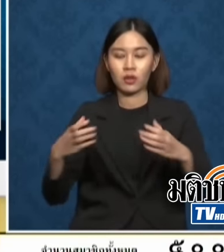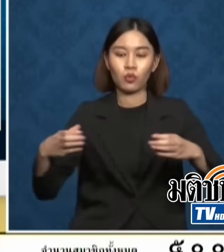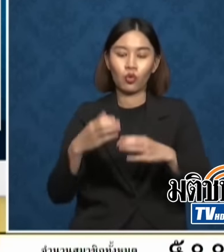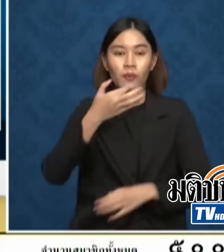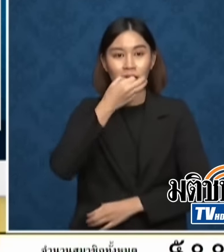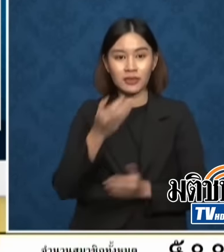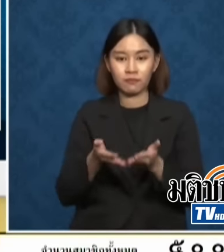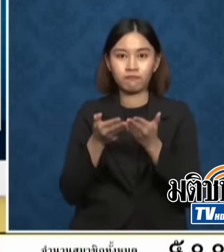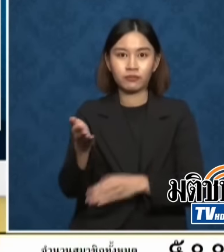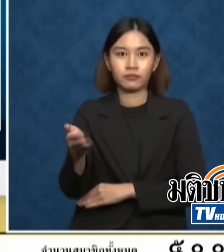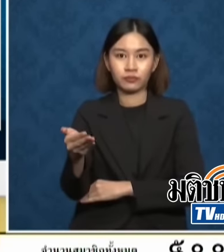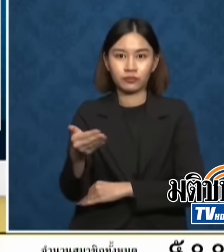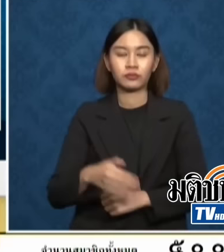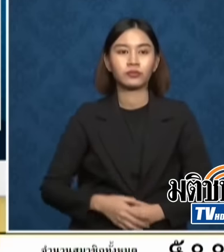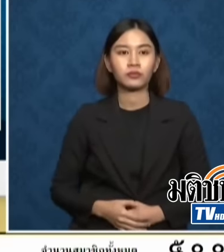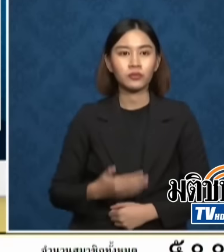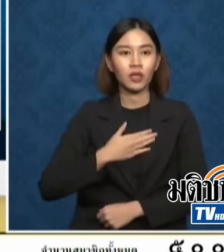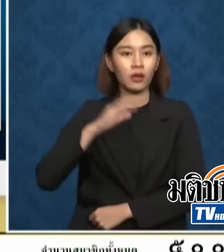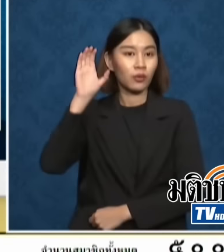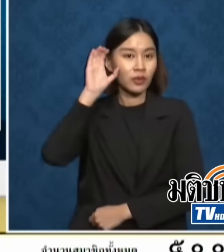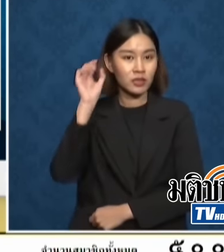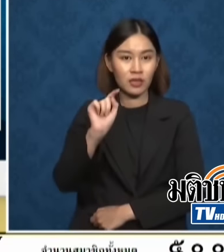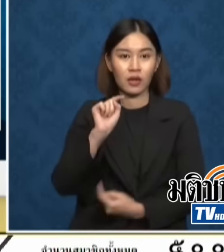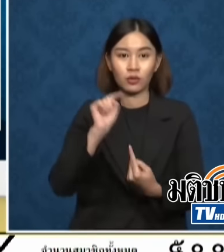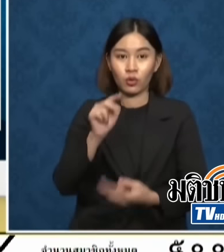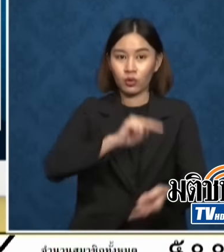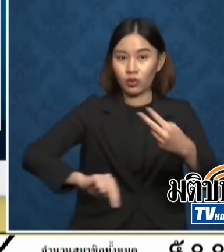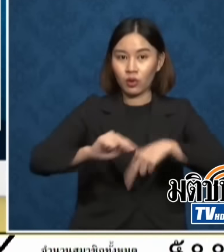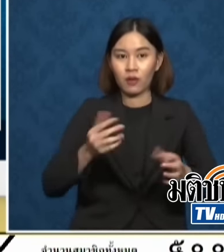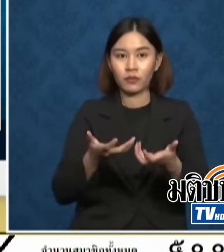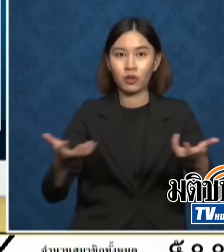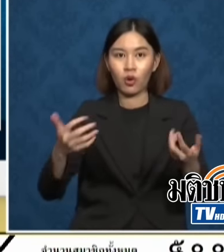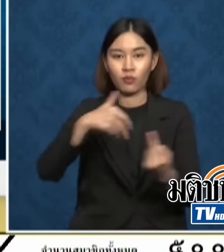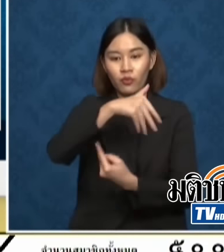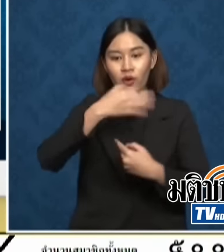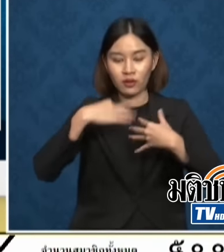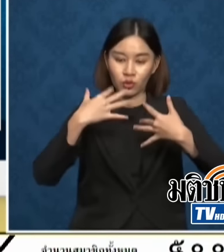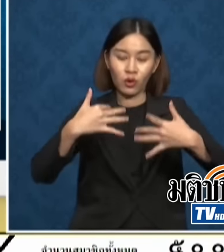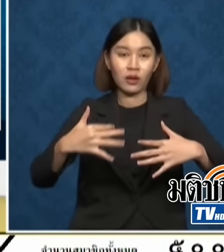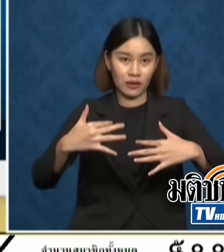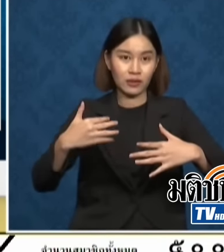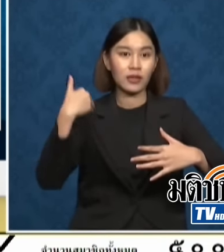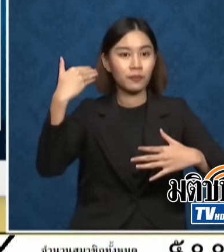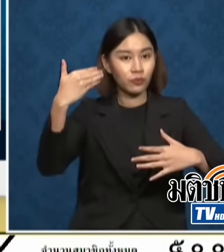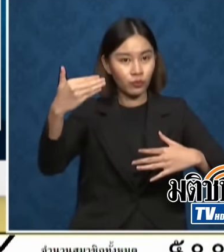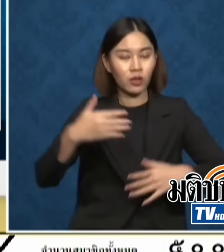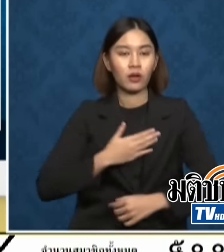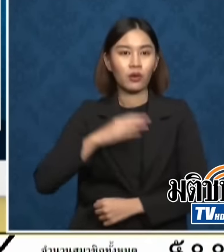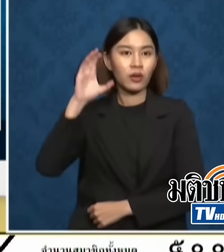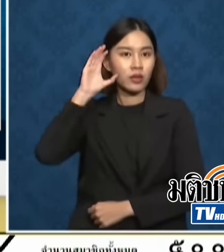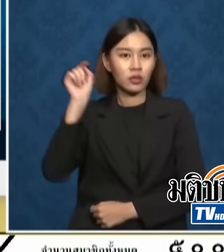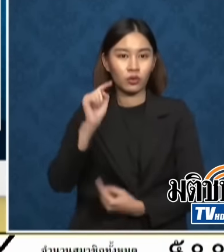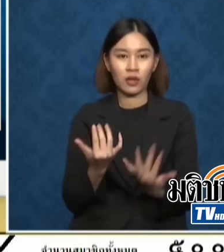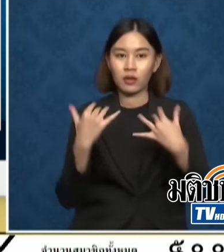ครับเราเชื่อในการอนุรักษ์ทรัพยากรทางทะเลในระยะยาวเราเชื่อใน